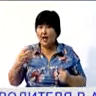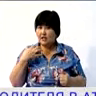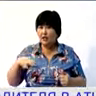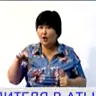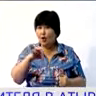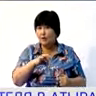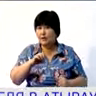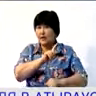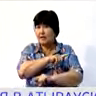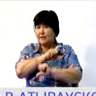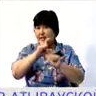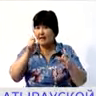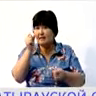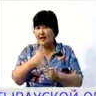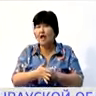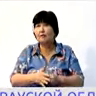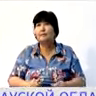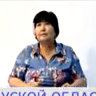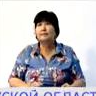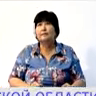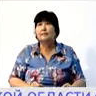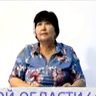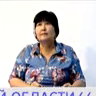областном медицинском центре.